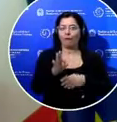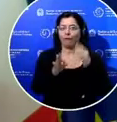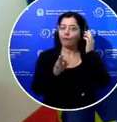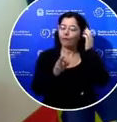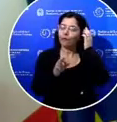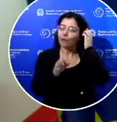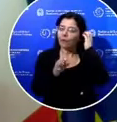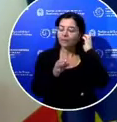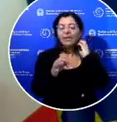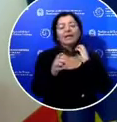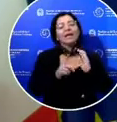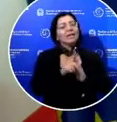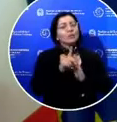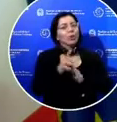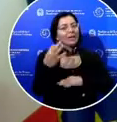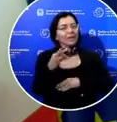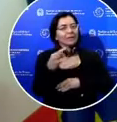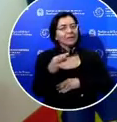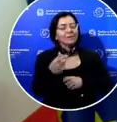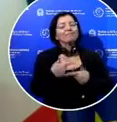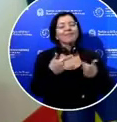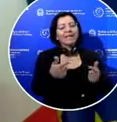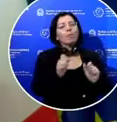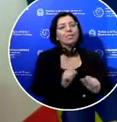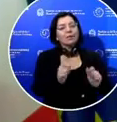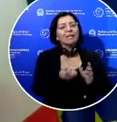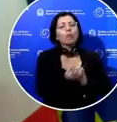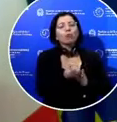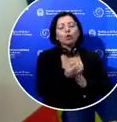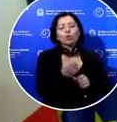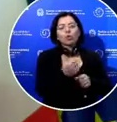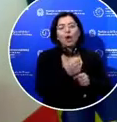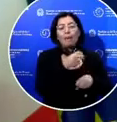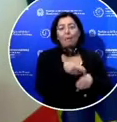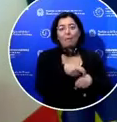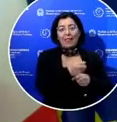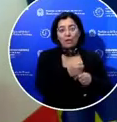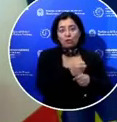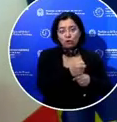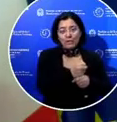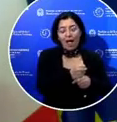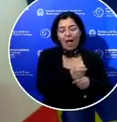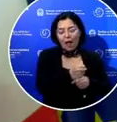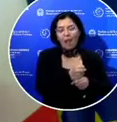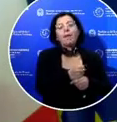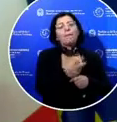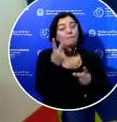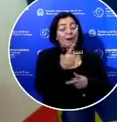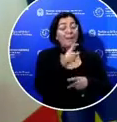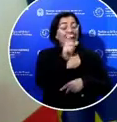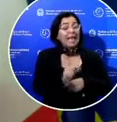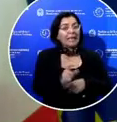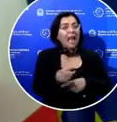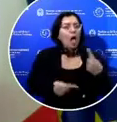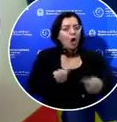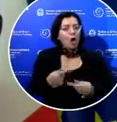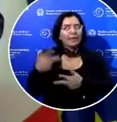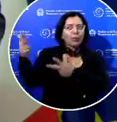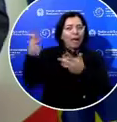risultati, consentendo la produzione di medicinali, di cui l'Italia è ancora fortemente dipendente dalle importazioni. Mi auguro che si